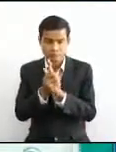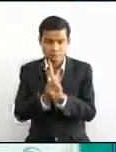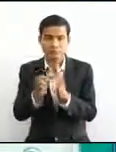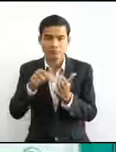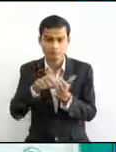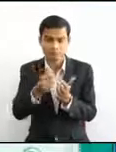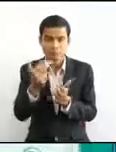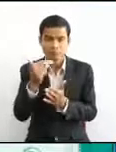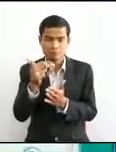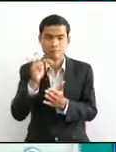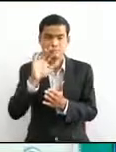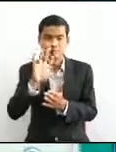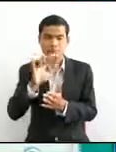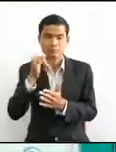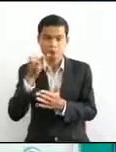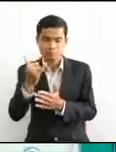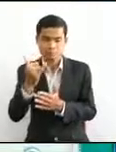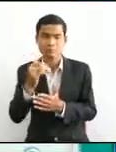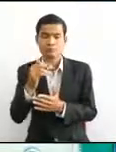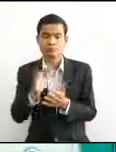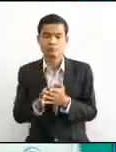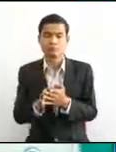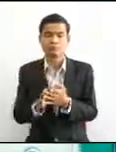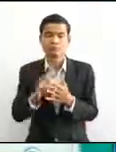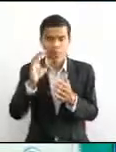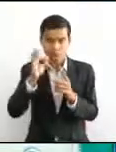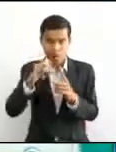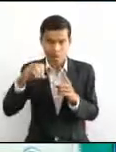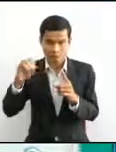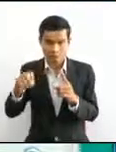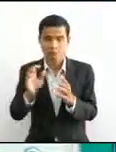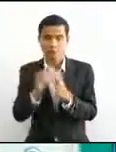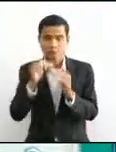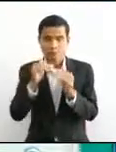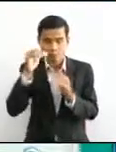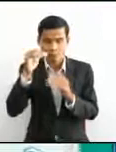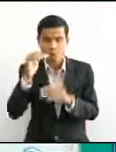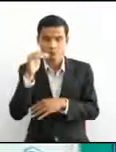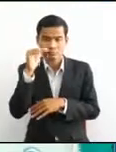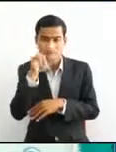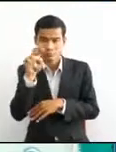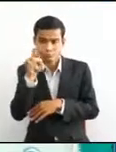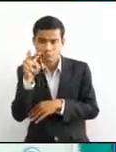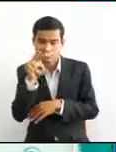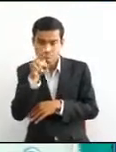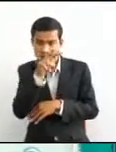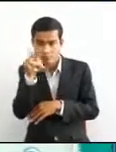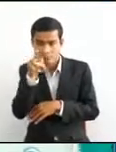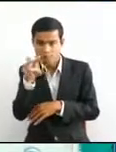tổng bộ tư hà sập trầm mũi cha cứ con là bạc ni nát là bạc hàng lứa bạc hàng lứa cứ dưỡng an